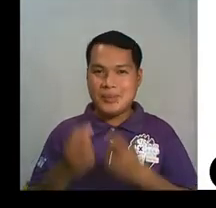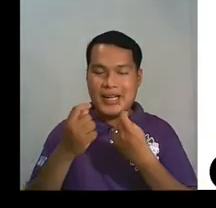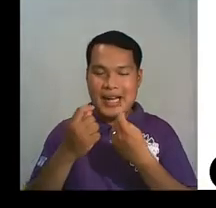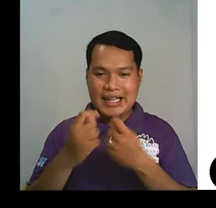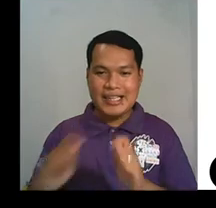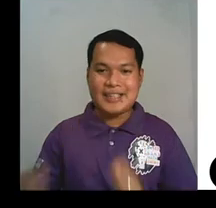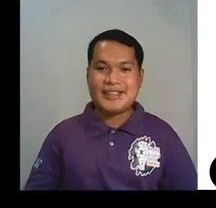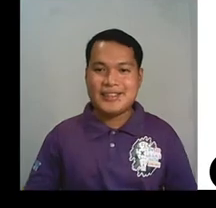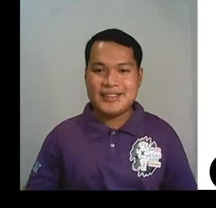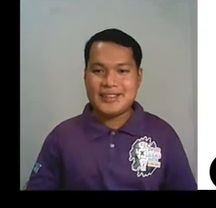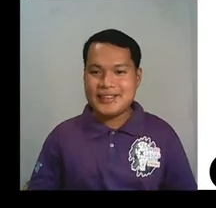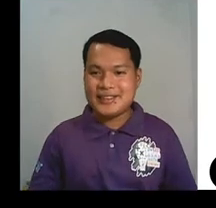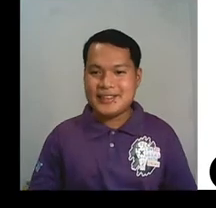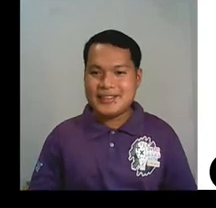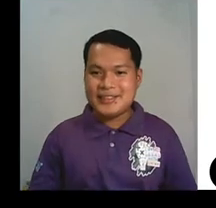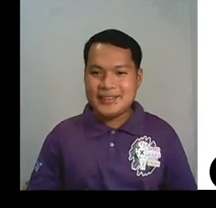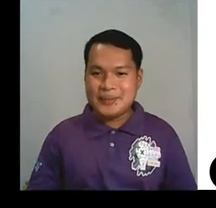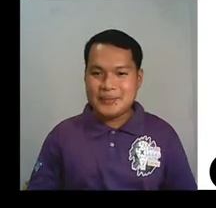Subukan na natin.